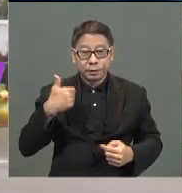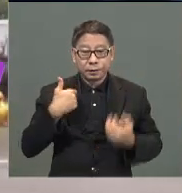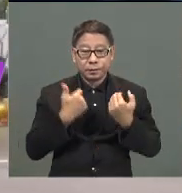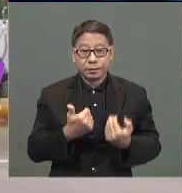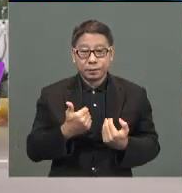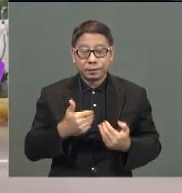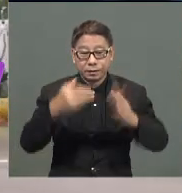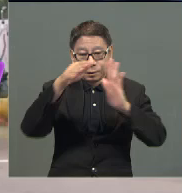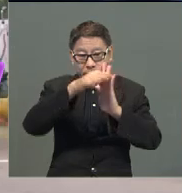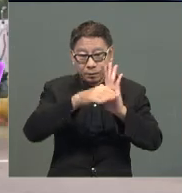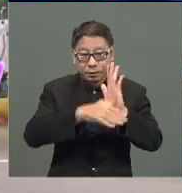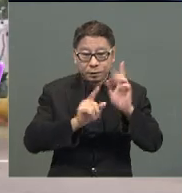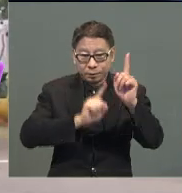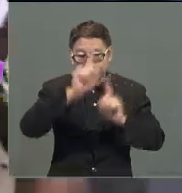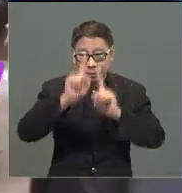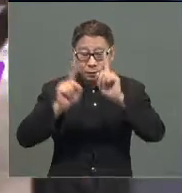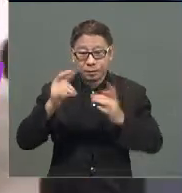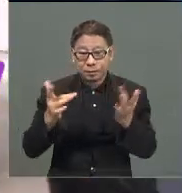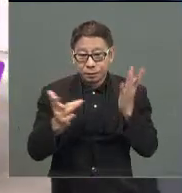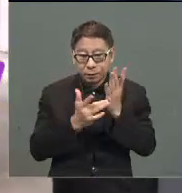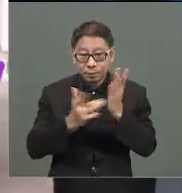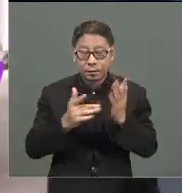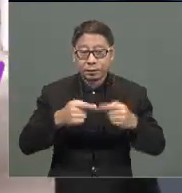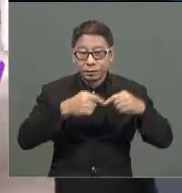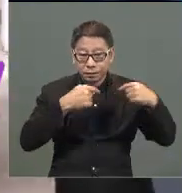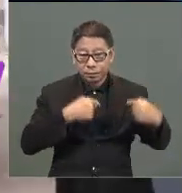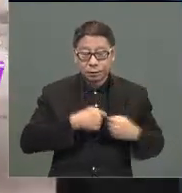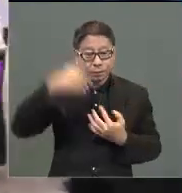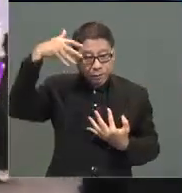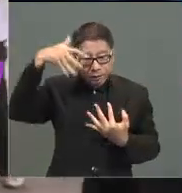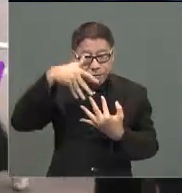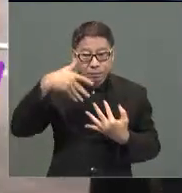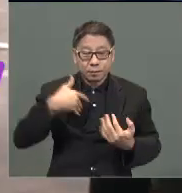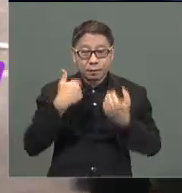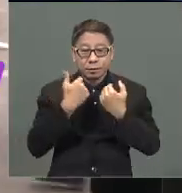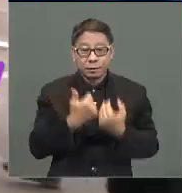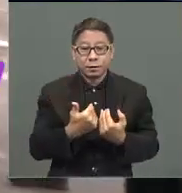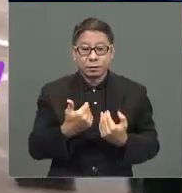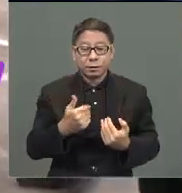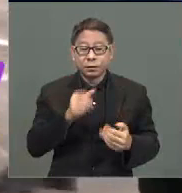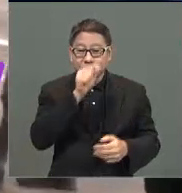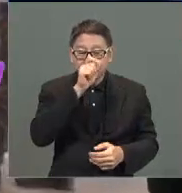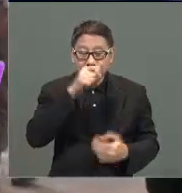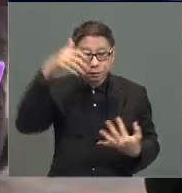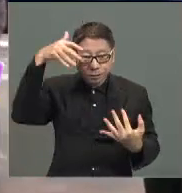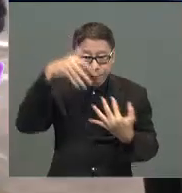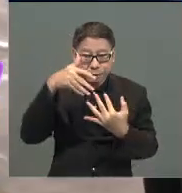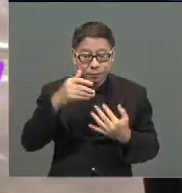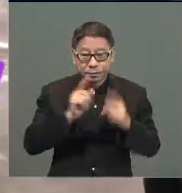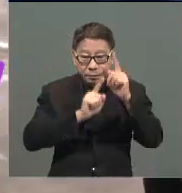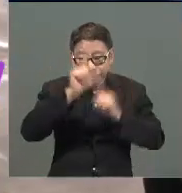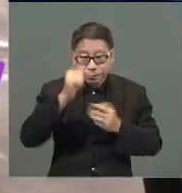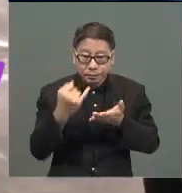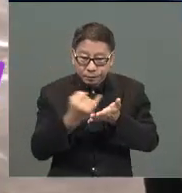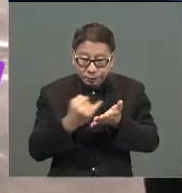ซึ่งขั้นตอนการประเมินก็อยู่กับเทคนิคของจิตแพทย์อาจจะมีขอทดสอบด้านจิตวิทยาด้วยการแสดงออก